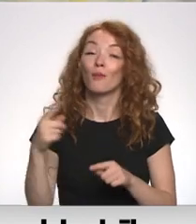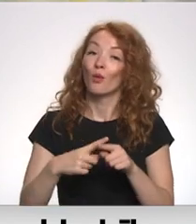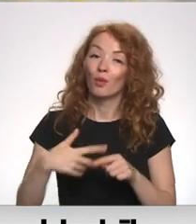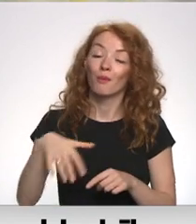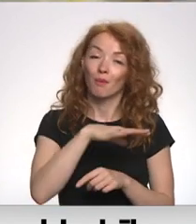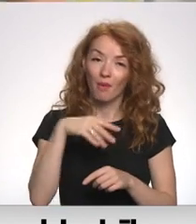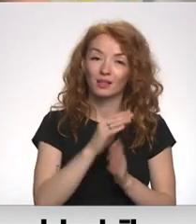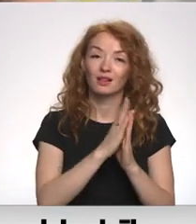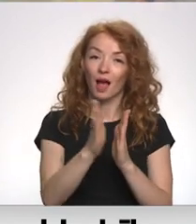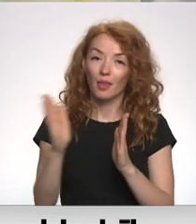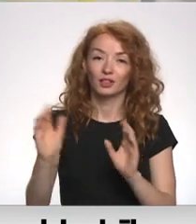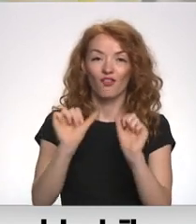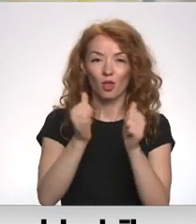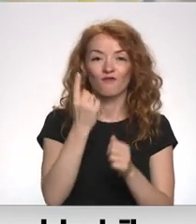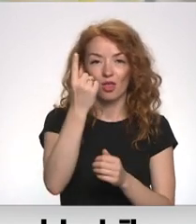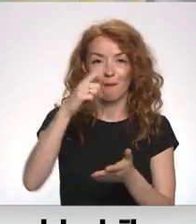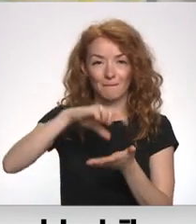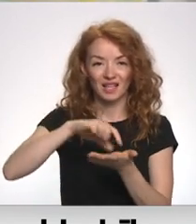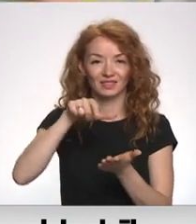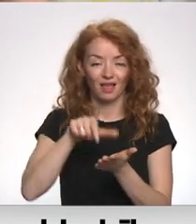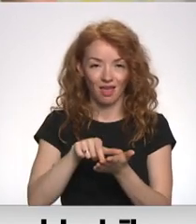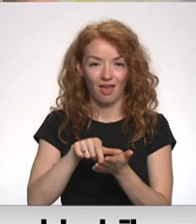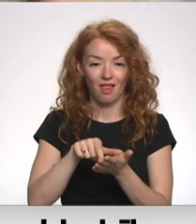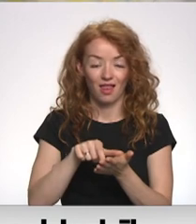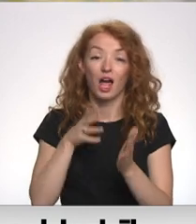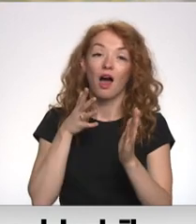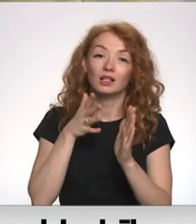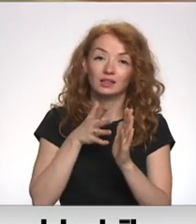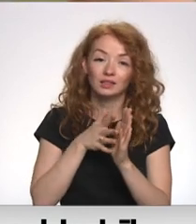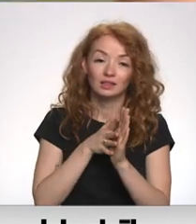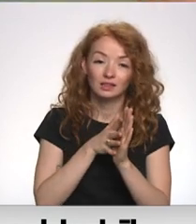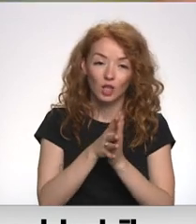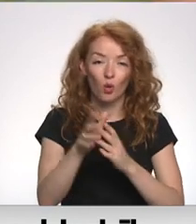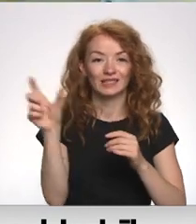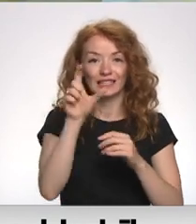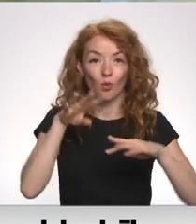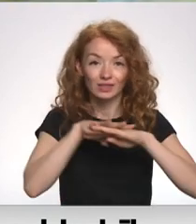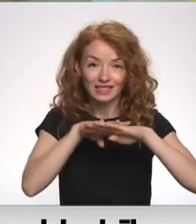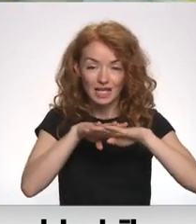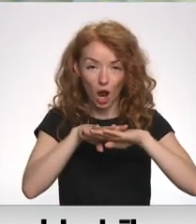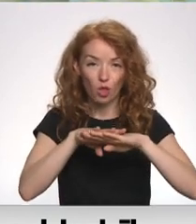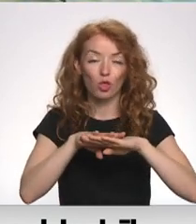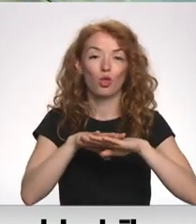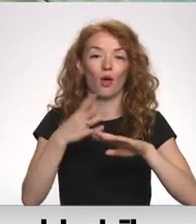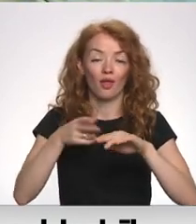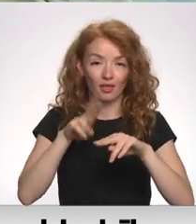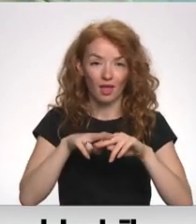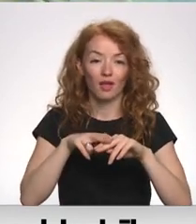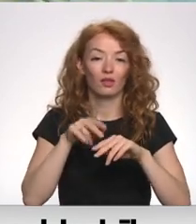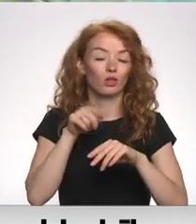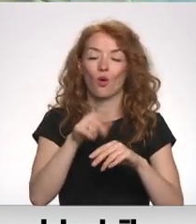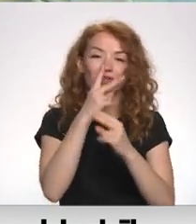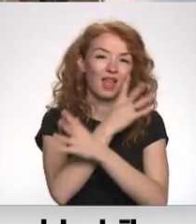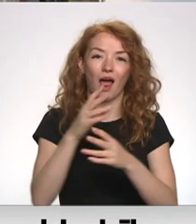Mēs katrs veidojam pikseli caur šādiem te caur zilo sietu un tā, lai tas siets